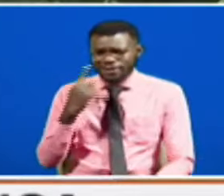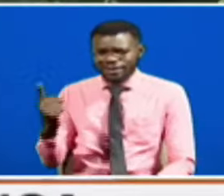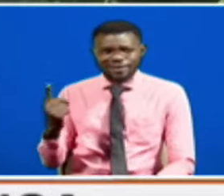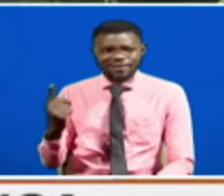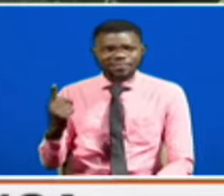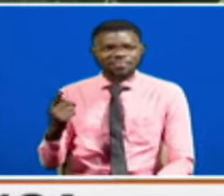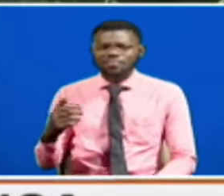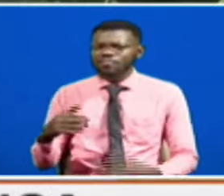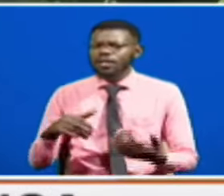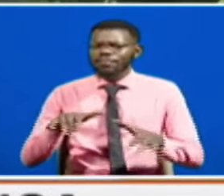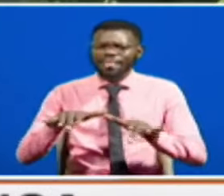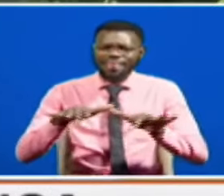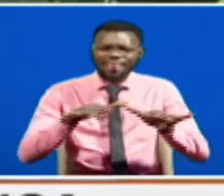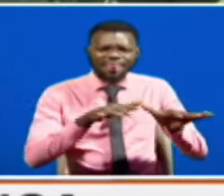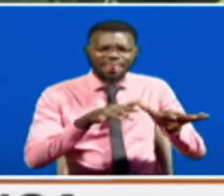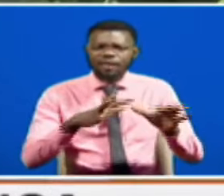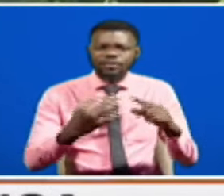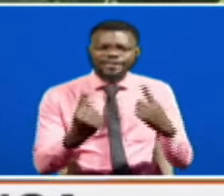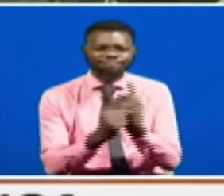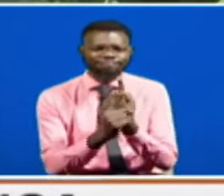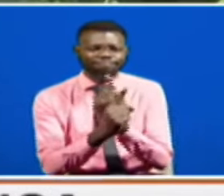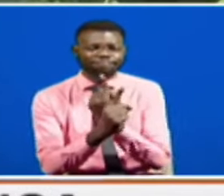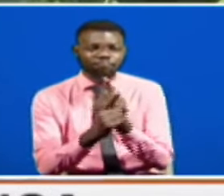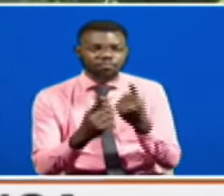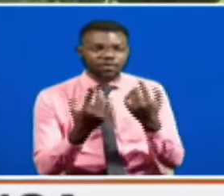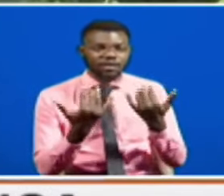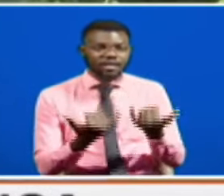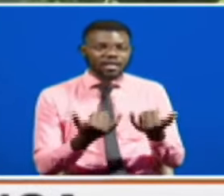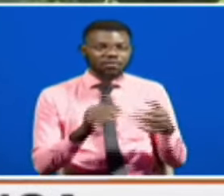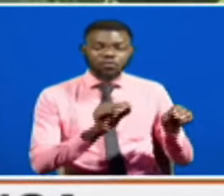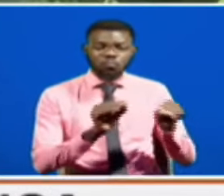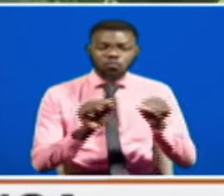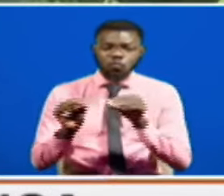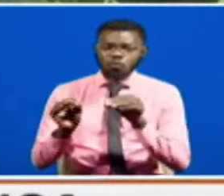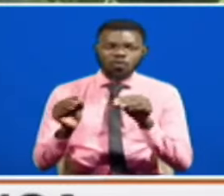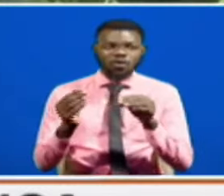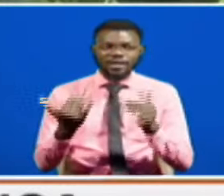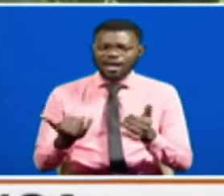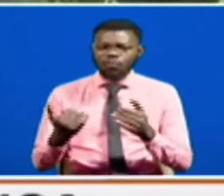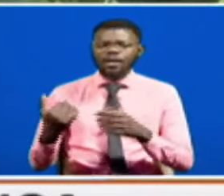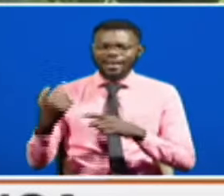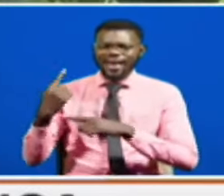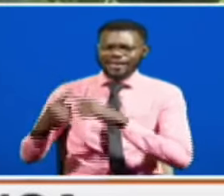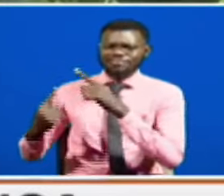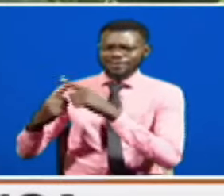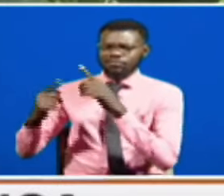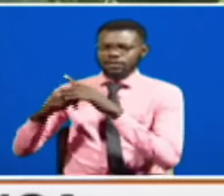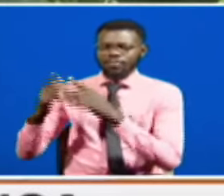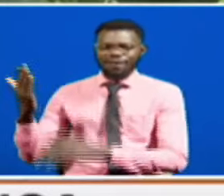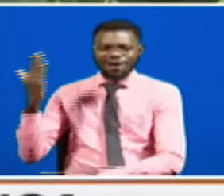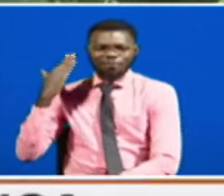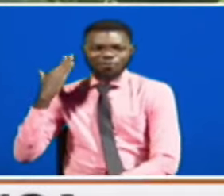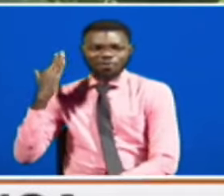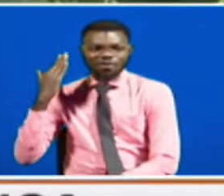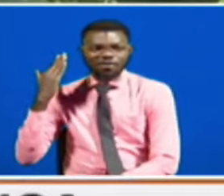viwavi nini. Saa ile tulikuwa na experience hiyo saa hii inatokea. Imetoka mapema. Kwa